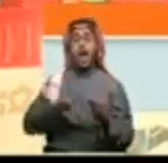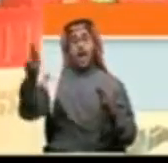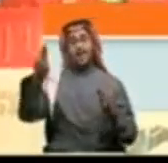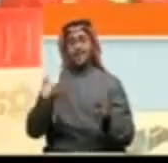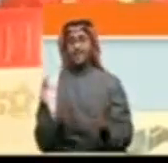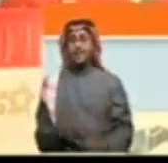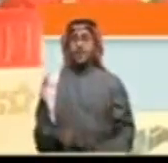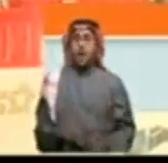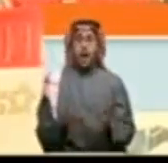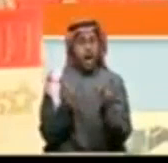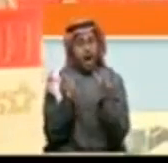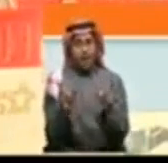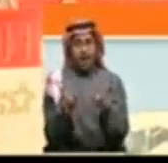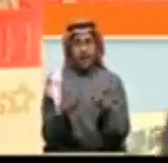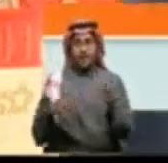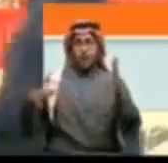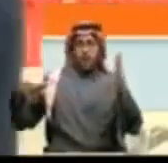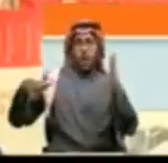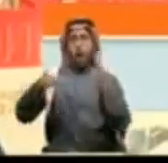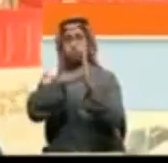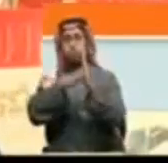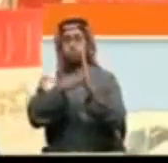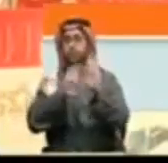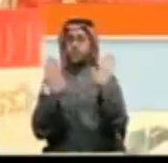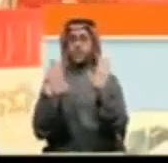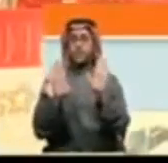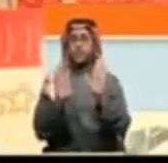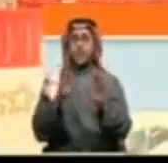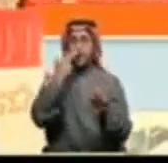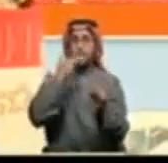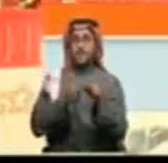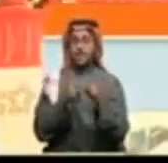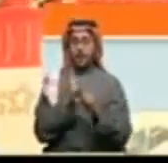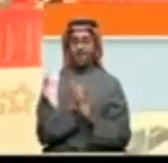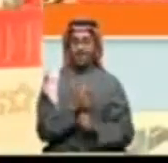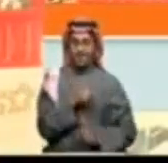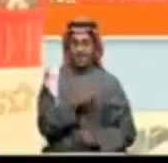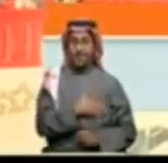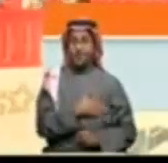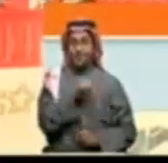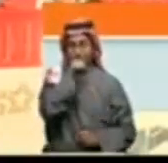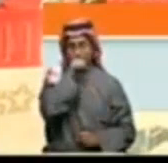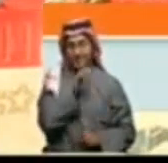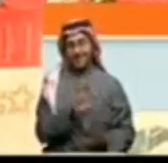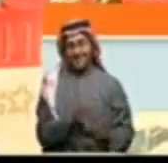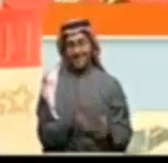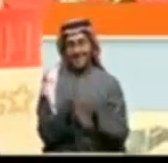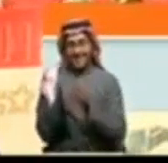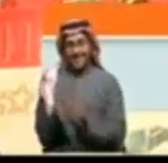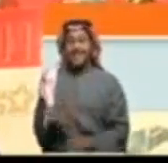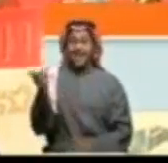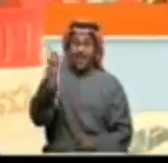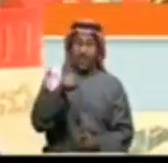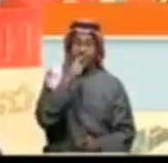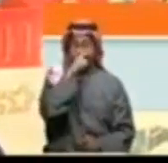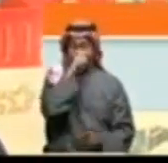وسائل نقل آمنة وبجودة عالية للعائلات وذوي الاحتياجات الخاصة. هذه الخدمة تقوم على تقديمها